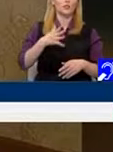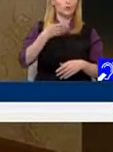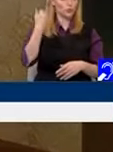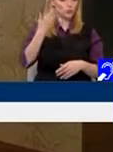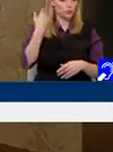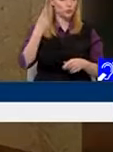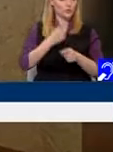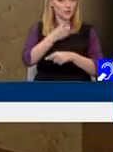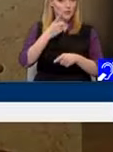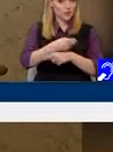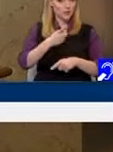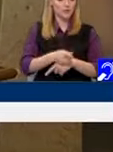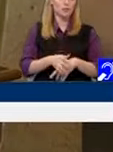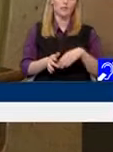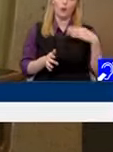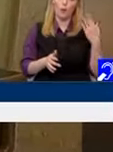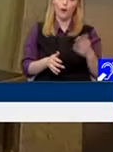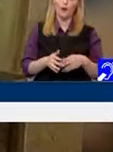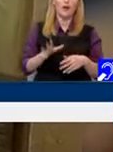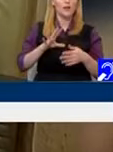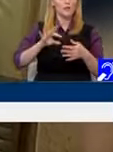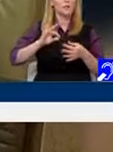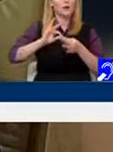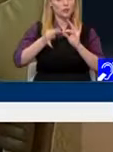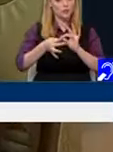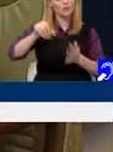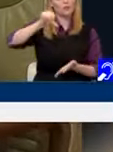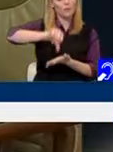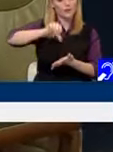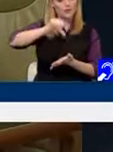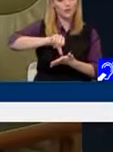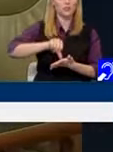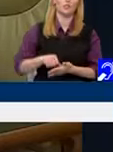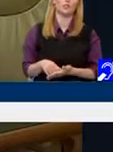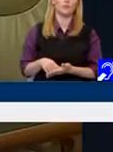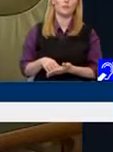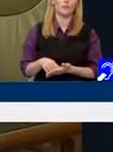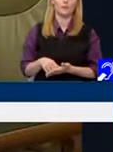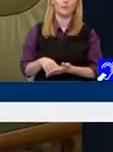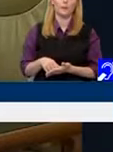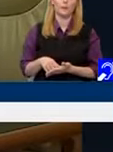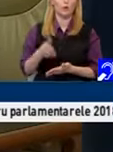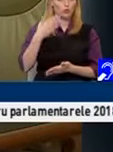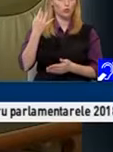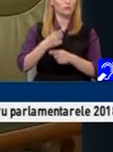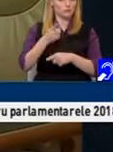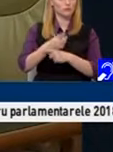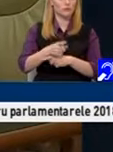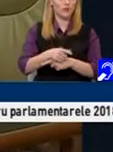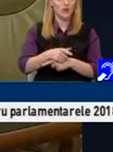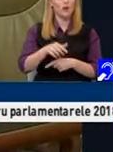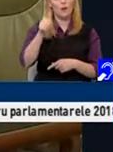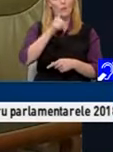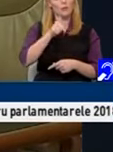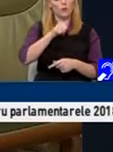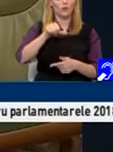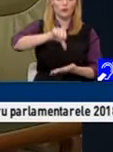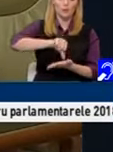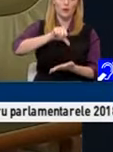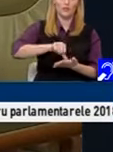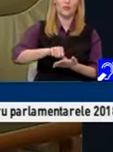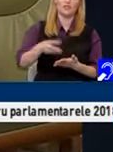critici dintr-o parte și este mai complicat să participi nemijlocit în lucrările acestei comisii și